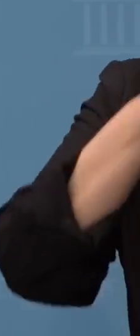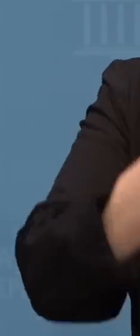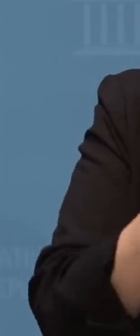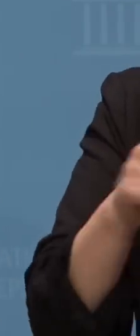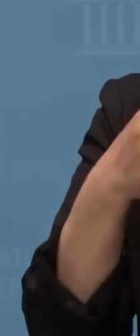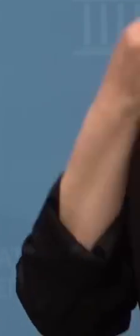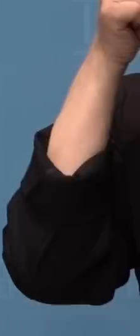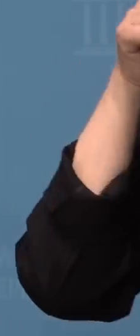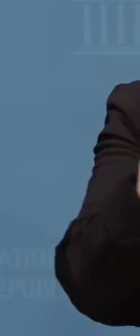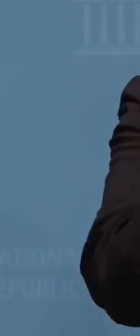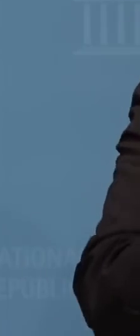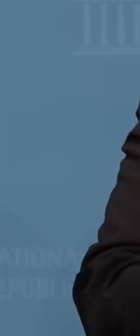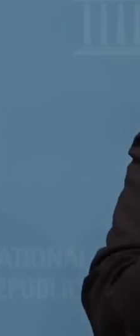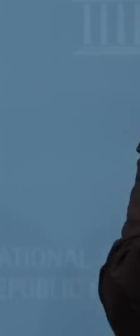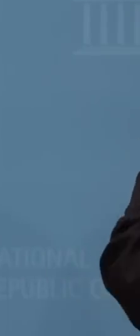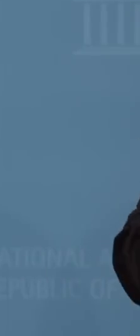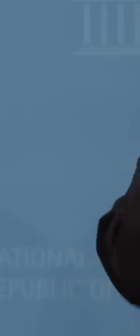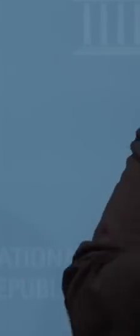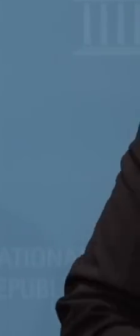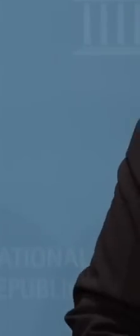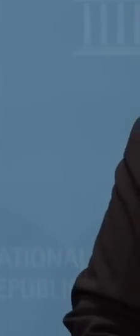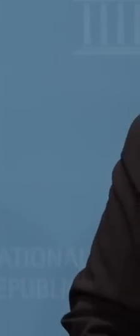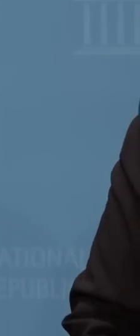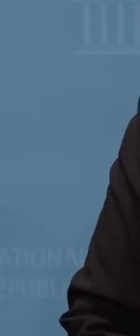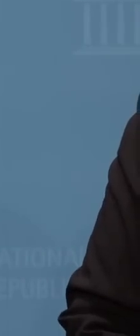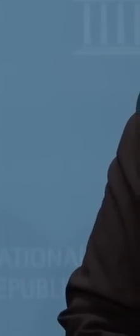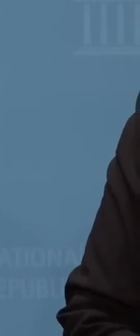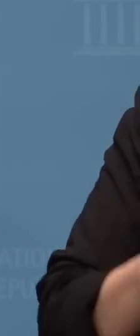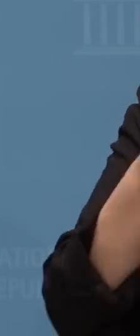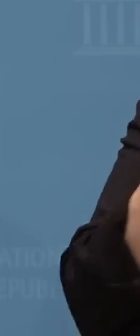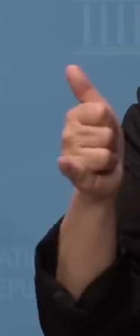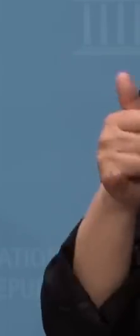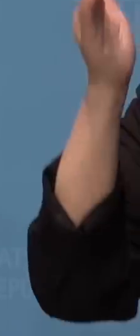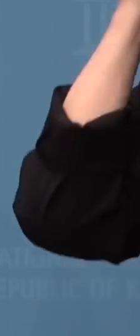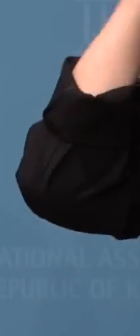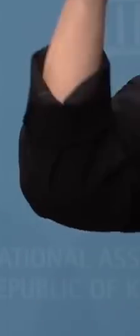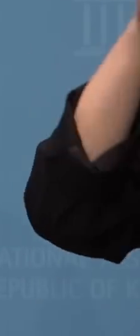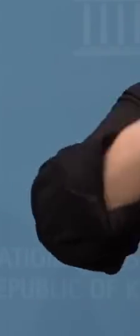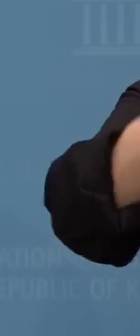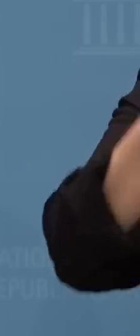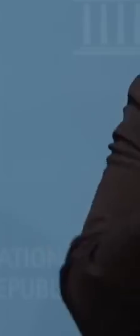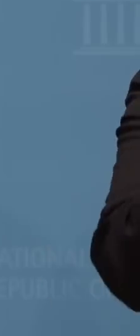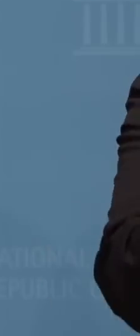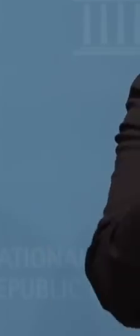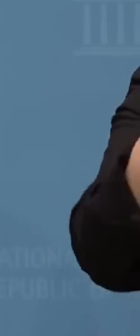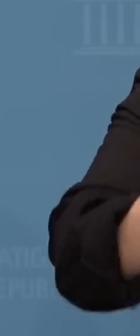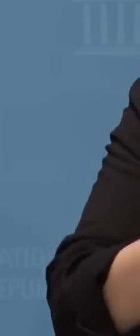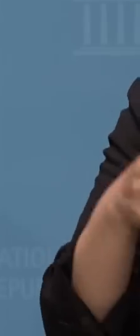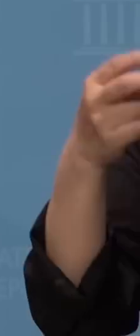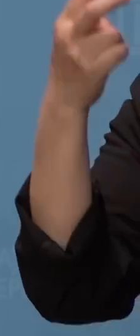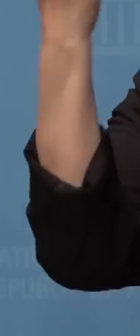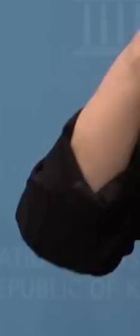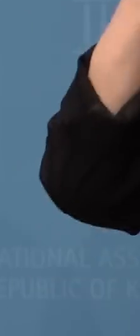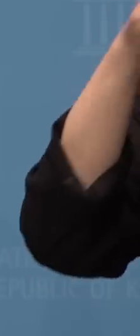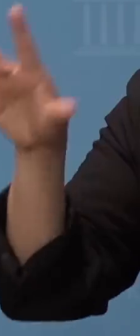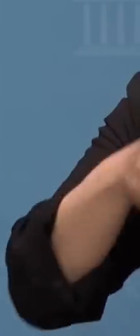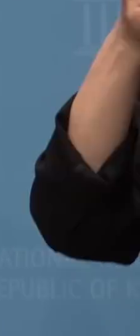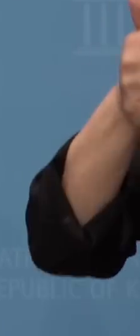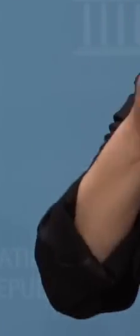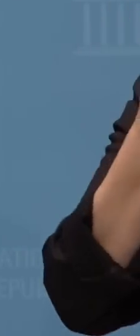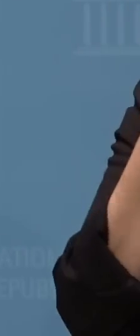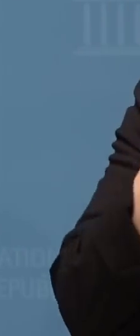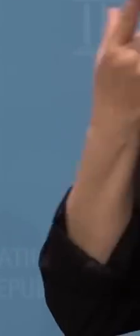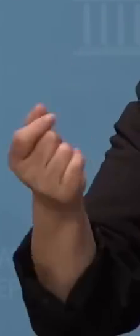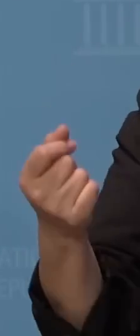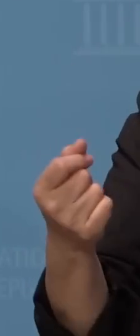국민은 대통령을 뽑았는데 아직도 검찰총장 노릇을 벗어던지질 못하고 있는 것입니다.